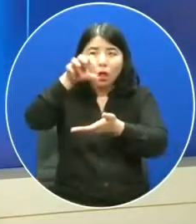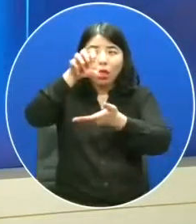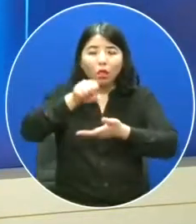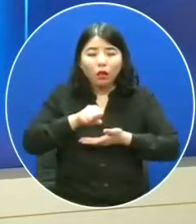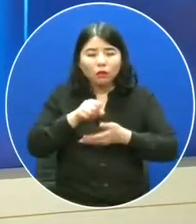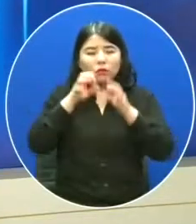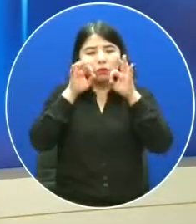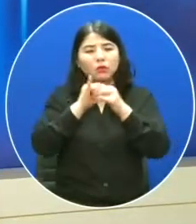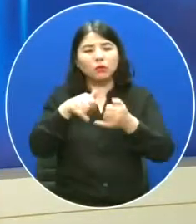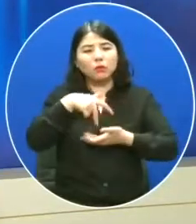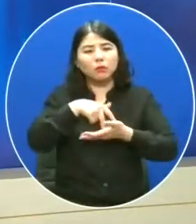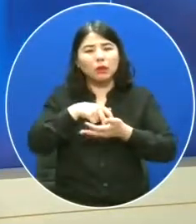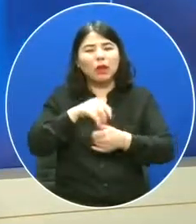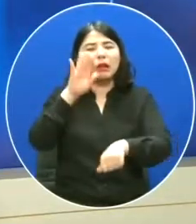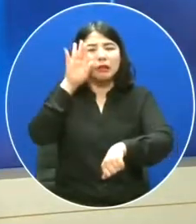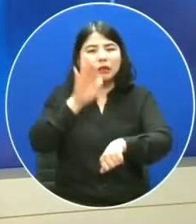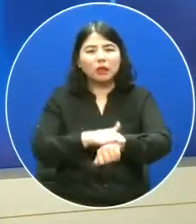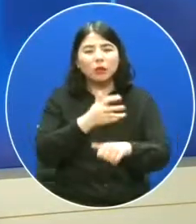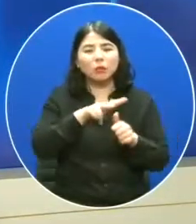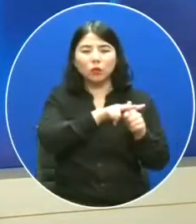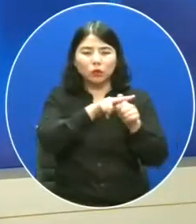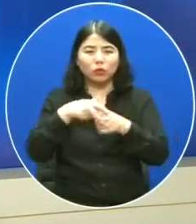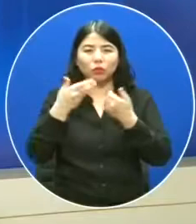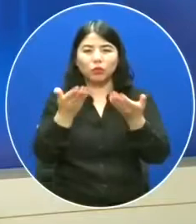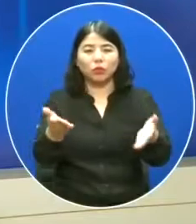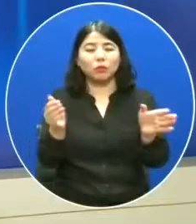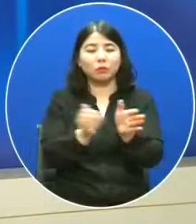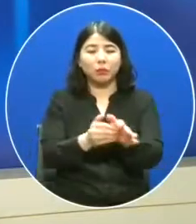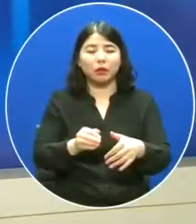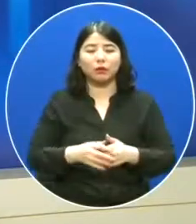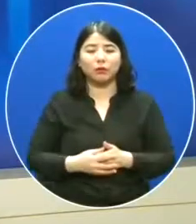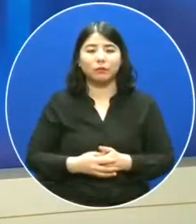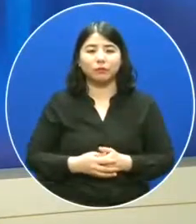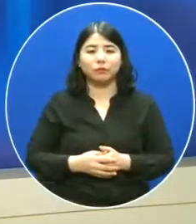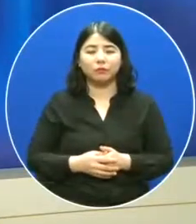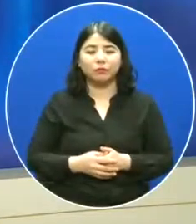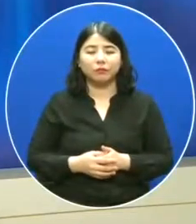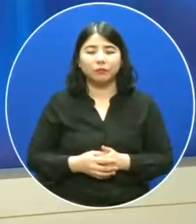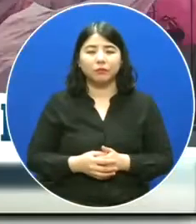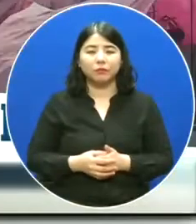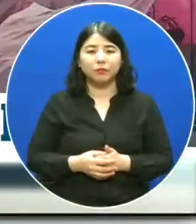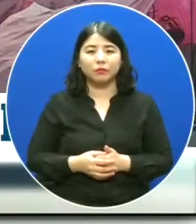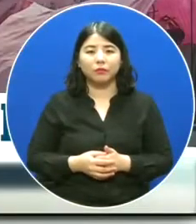시청자들에게 본의 아니게 잘못된 정보를 제공한 셈이 되고 말았습니다.